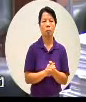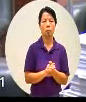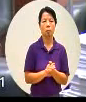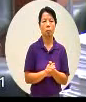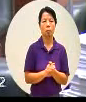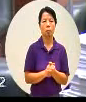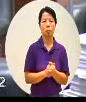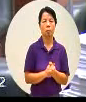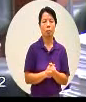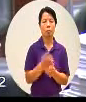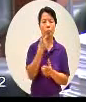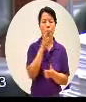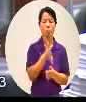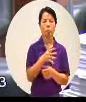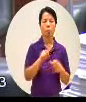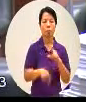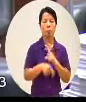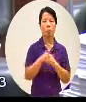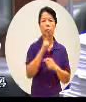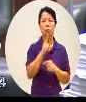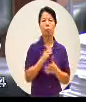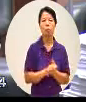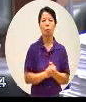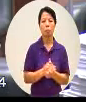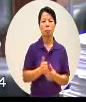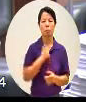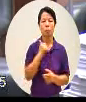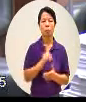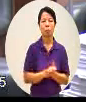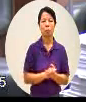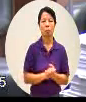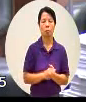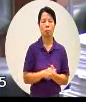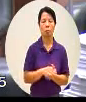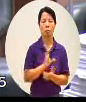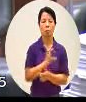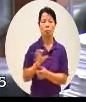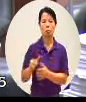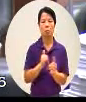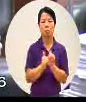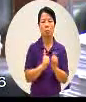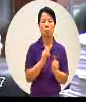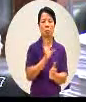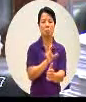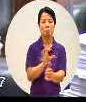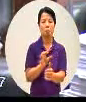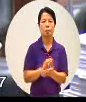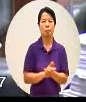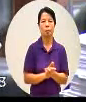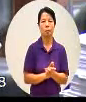国民公司讲的。真正是哦，吓惊无知的老百姓。